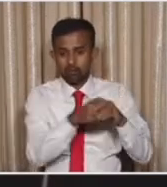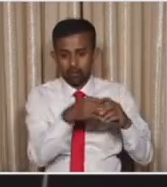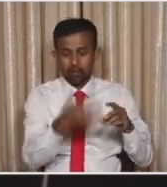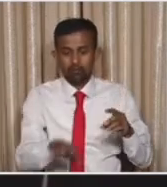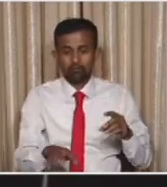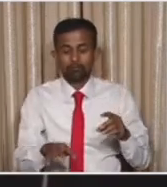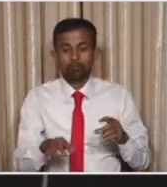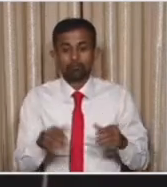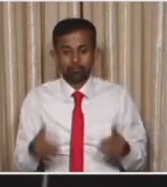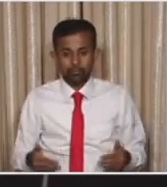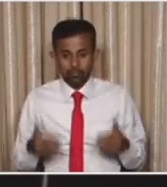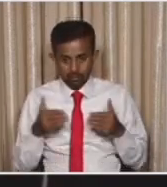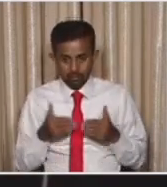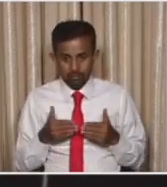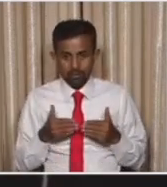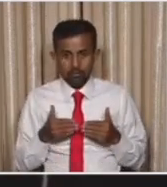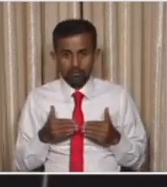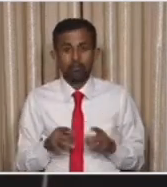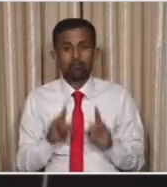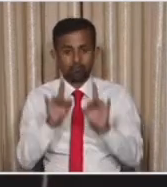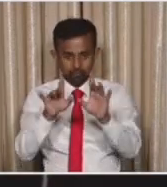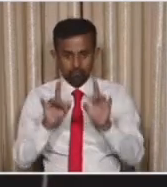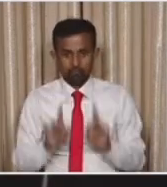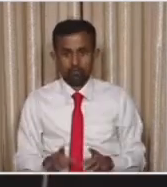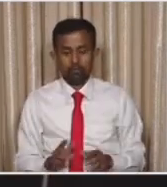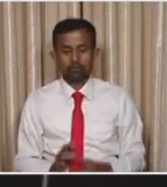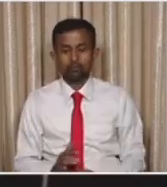අදත් වෙන්නේ මේ ටිකම නෙවෙයිද?